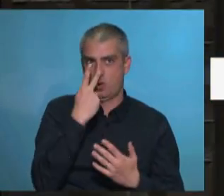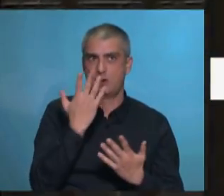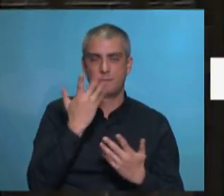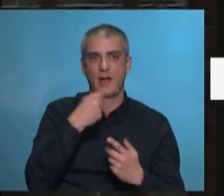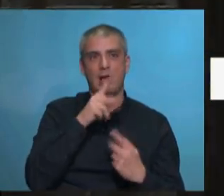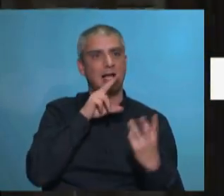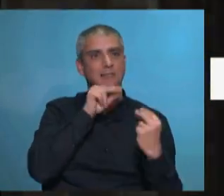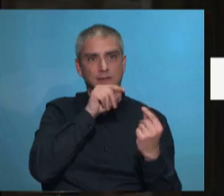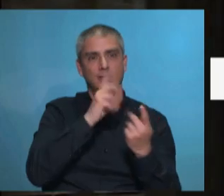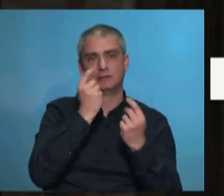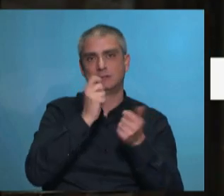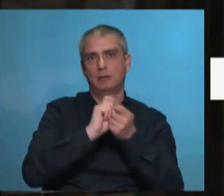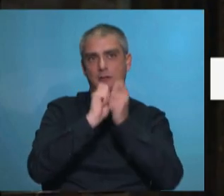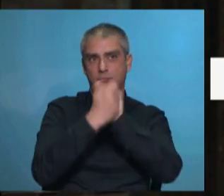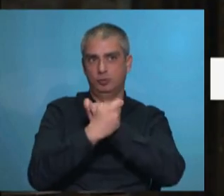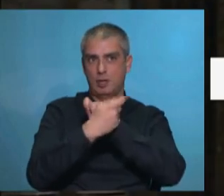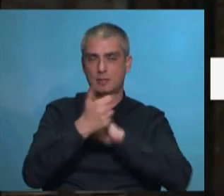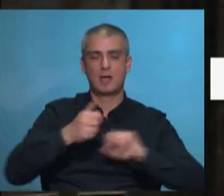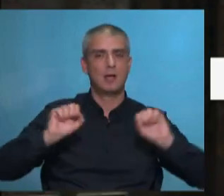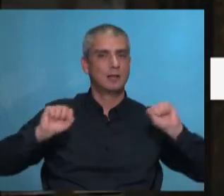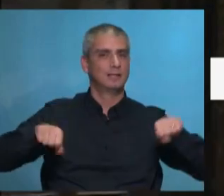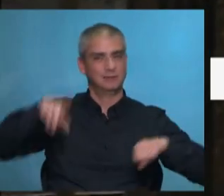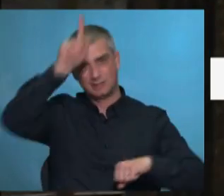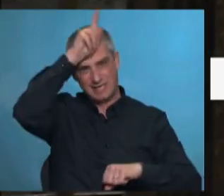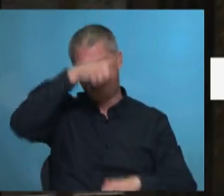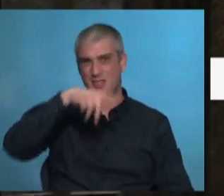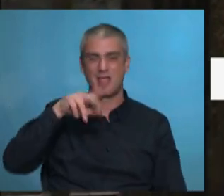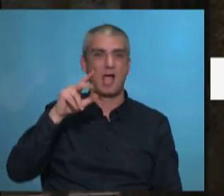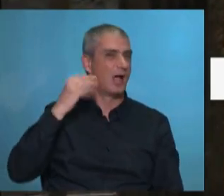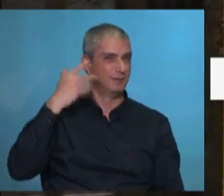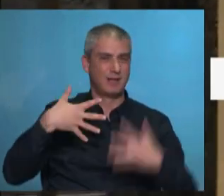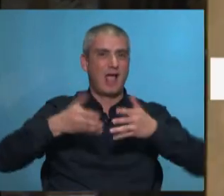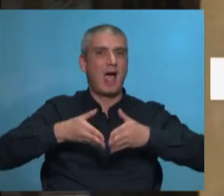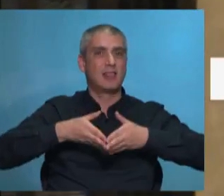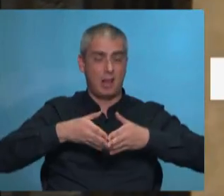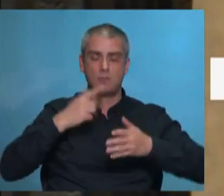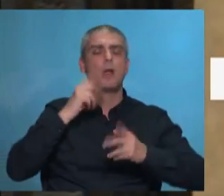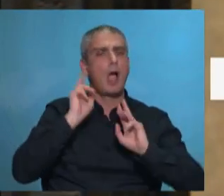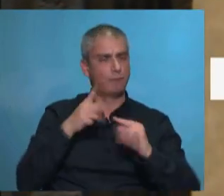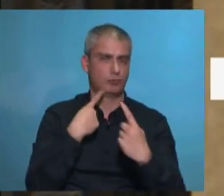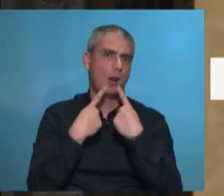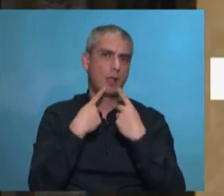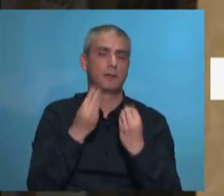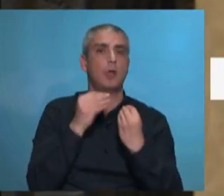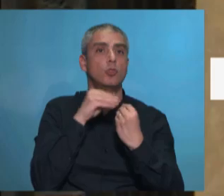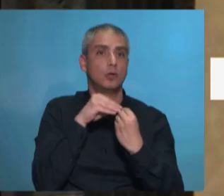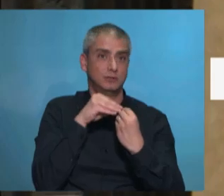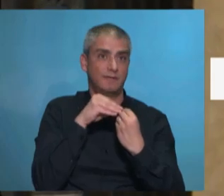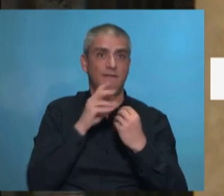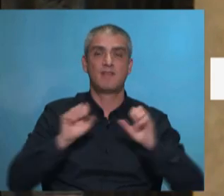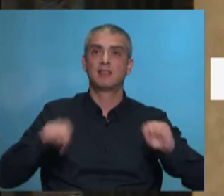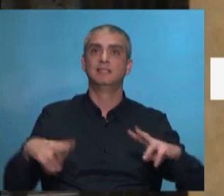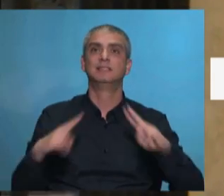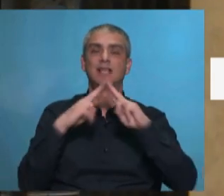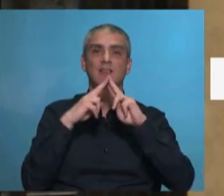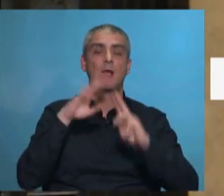הרטוריקה הזו משתנה. קנצלרית גרמניה אנגלה מרקל אמרה רק הבוקר שיש מקום לדיונים נוספים, ונשיא צרפת